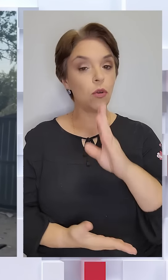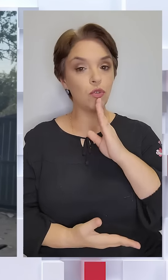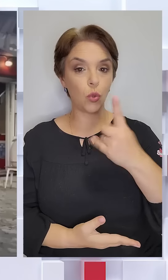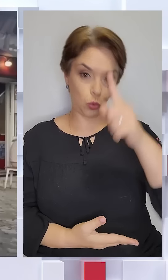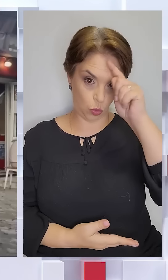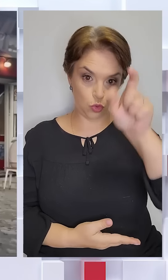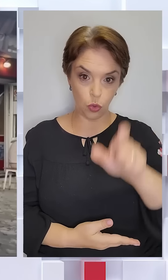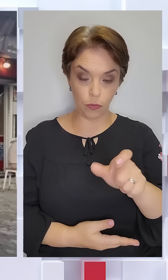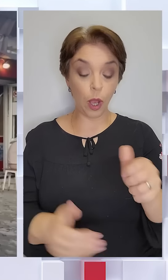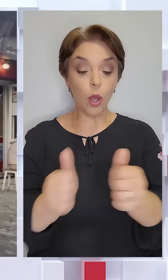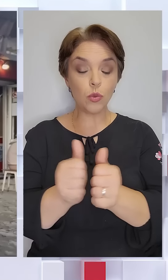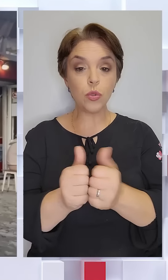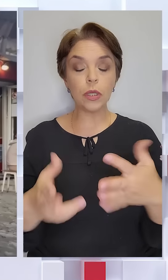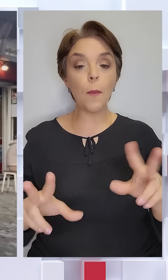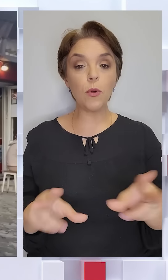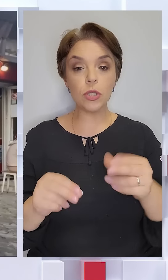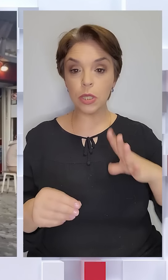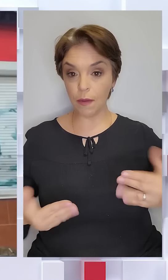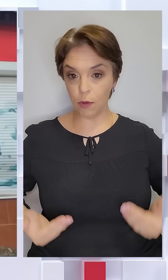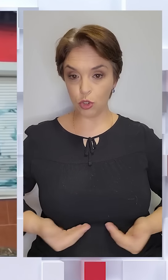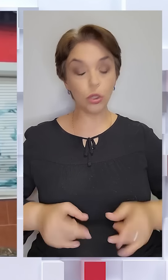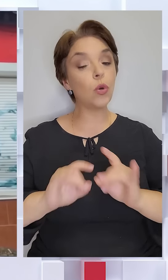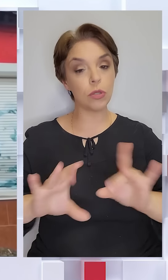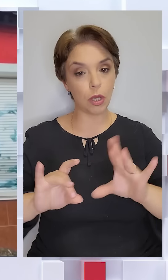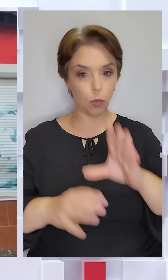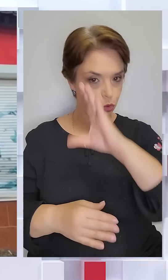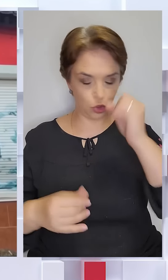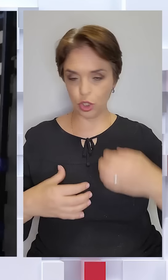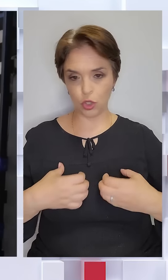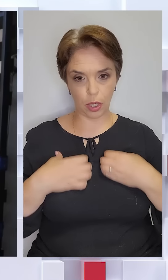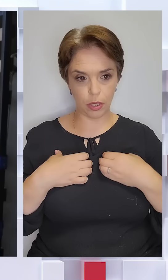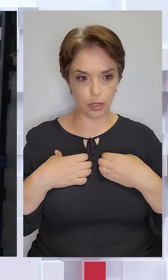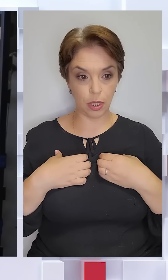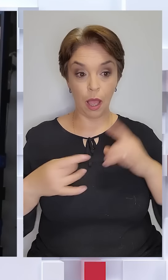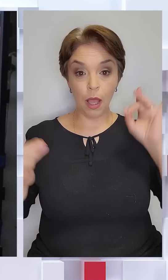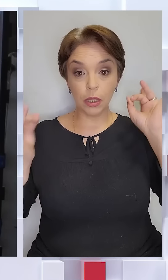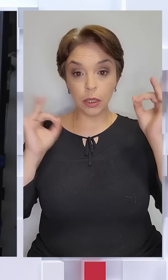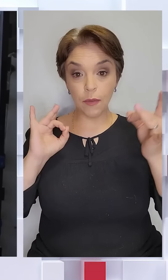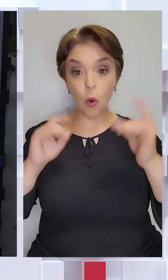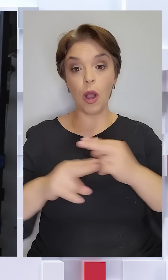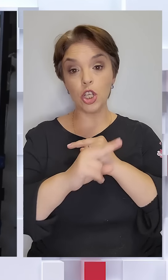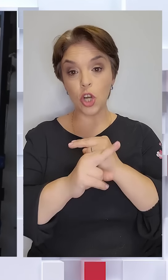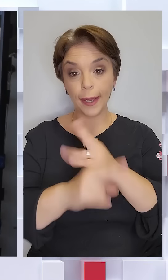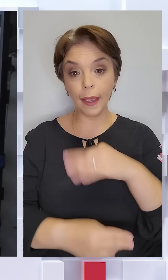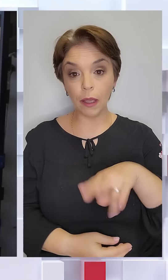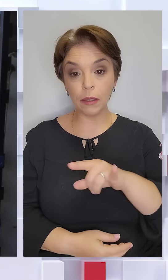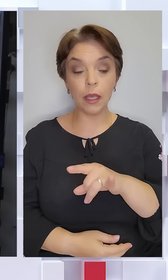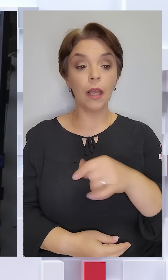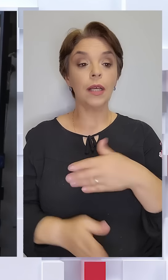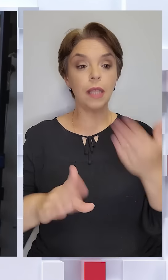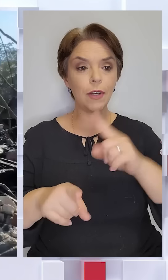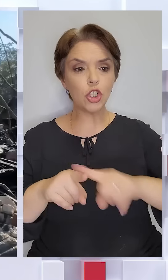жінок та чоловіка. Сусіди, яким пощастило вижити, розказують про нічне жахіття. Тривога, шахеди. Тривога, шахеди.